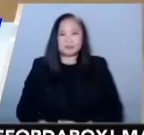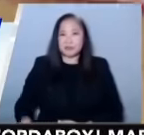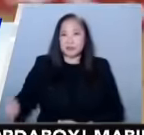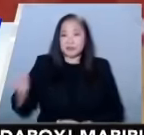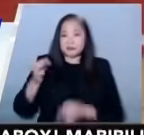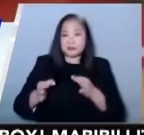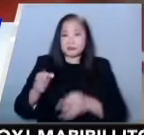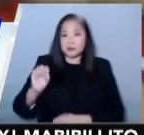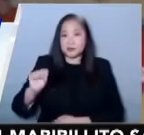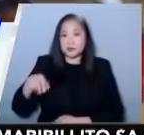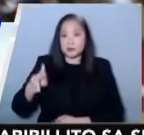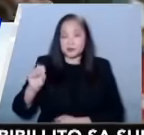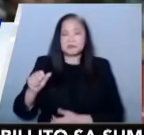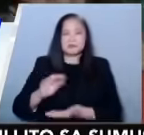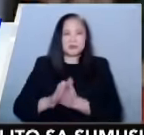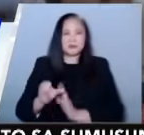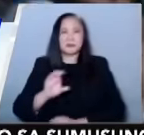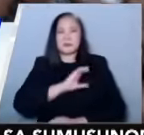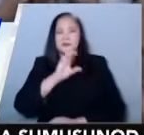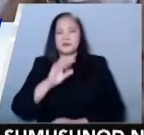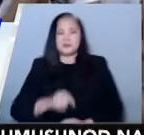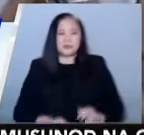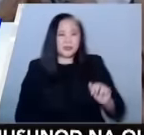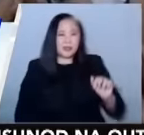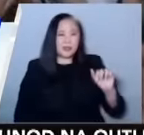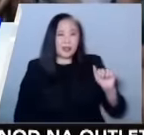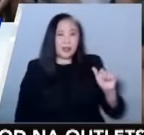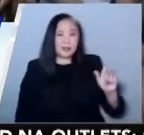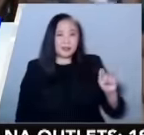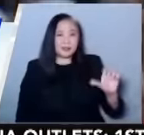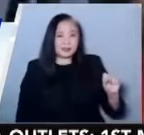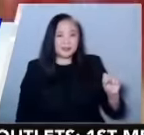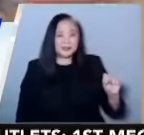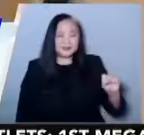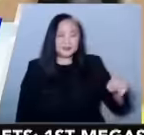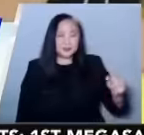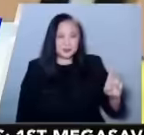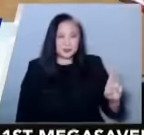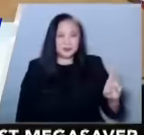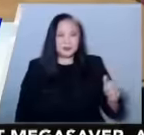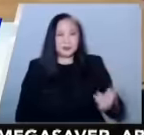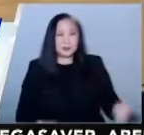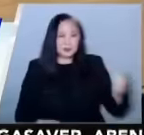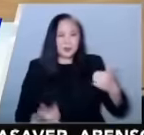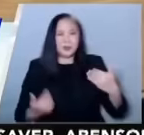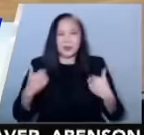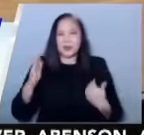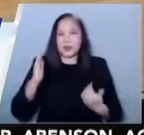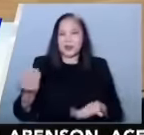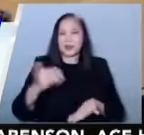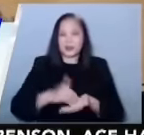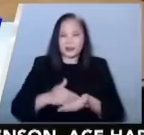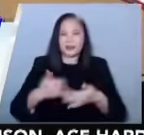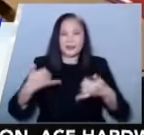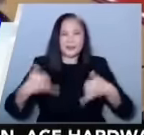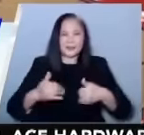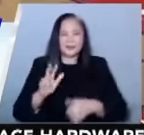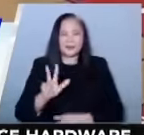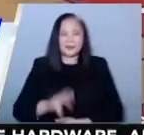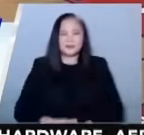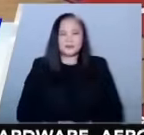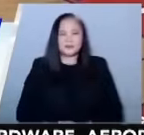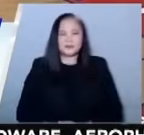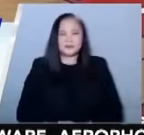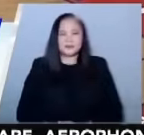kampiyon. Kapag ang Junior Altas naman ang nanalo, magkakaroon pa ng do or die game o game 3. Mapapanood ang kanilang laro